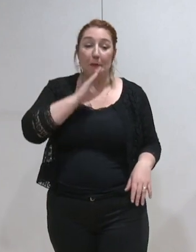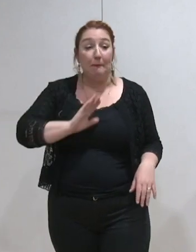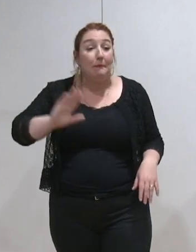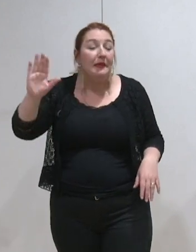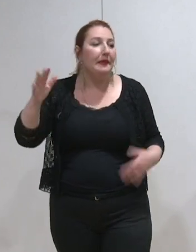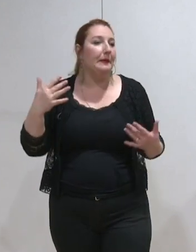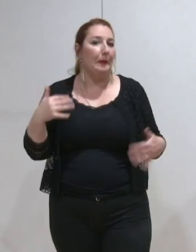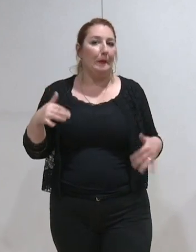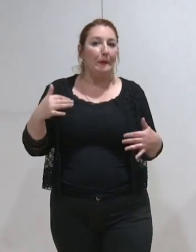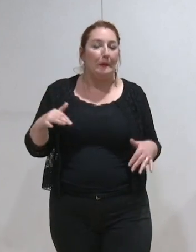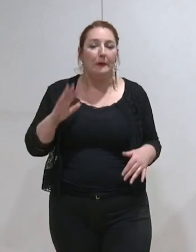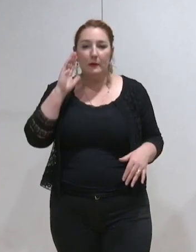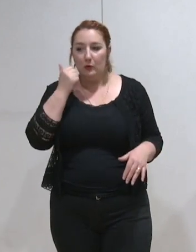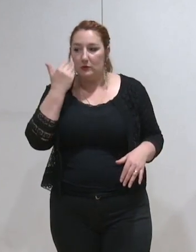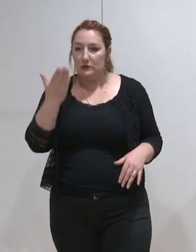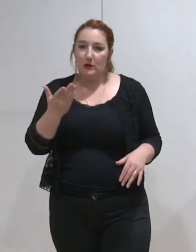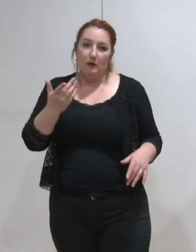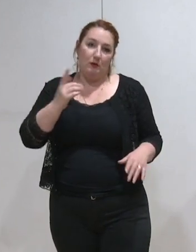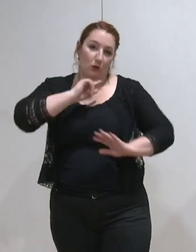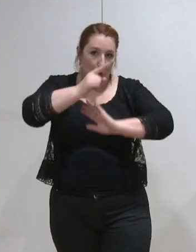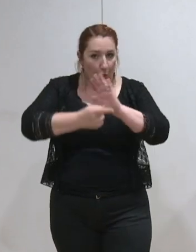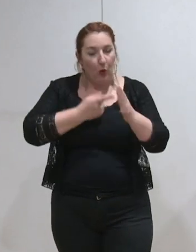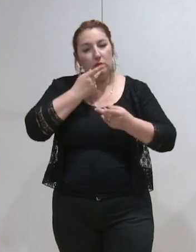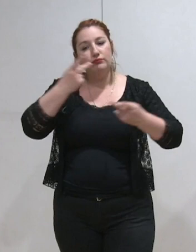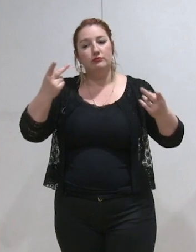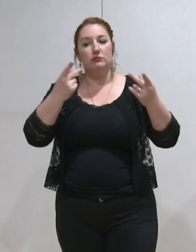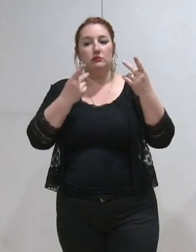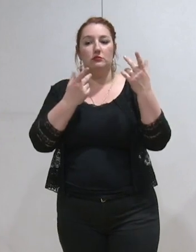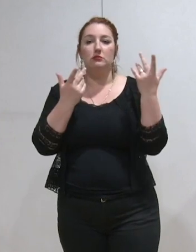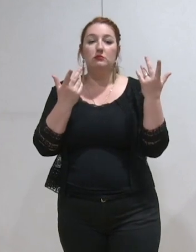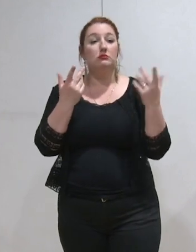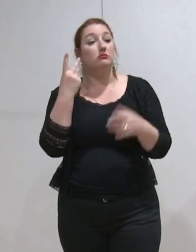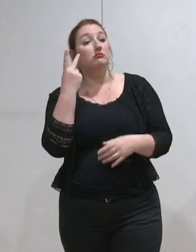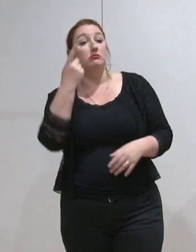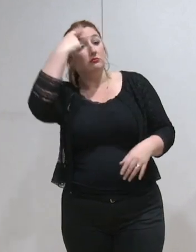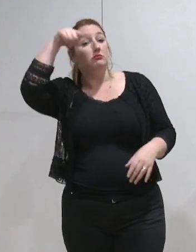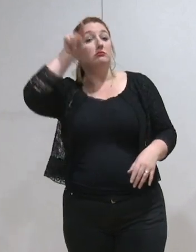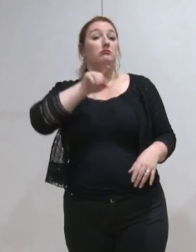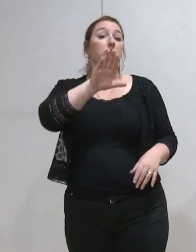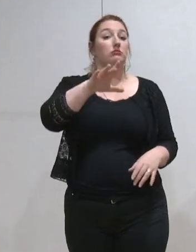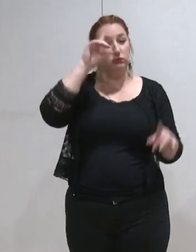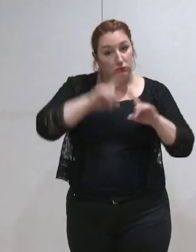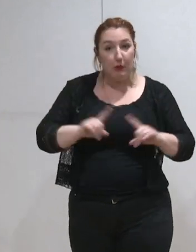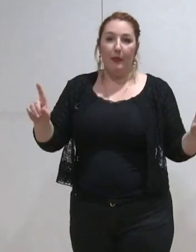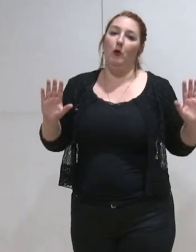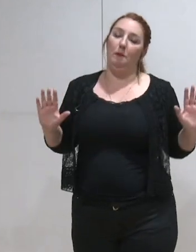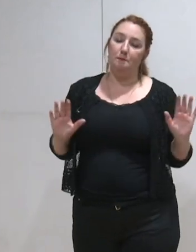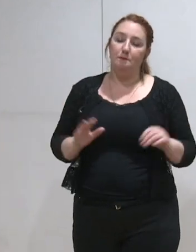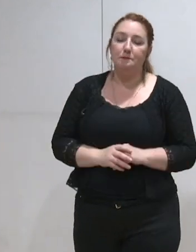c'est pour nous l'occasion de vous redire notre opposition à ces postures là d'autre part